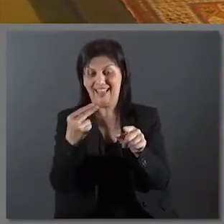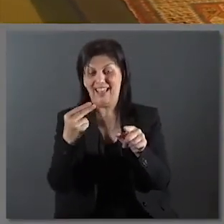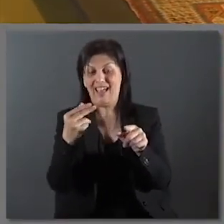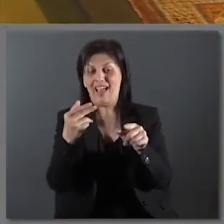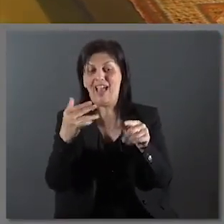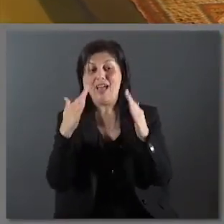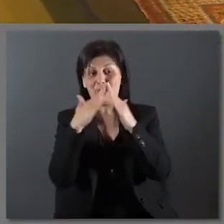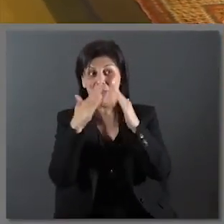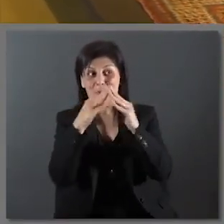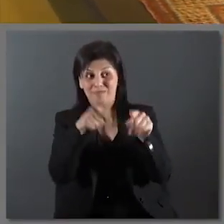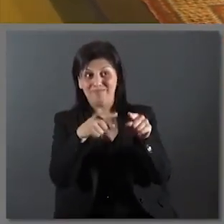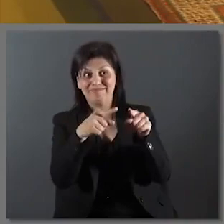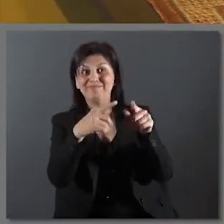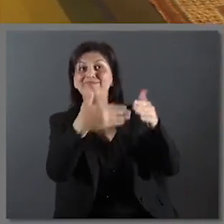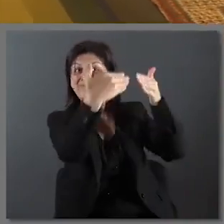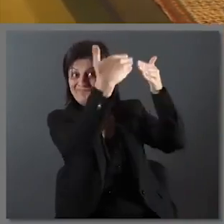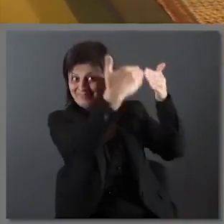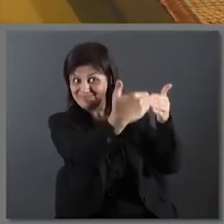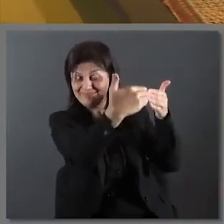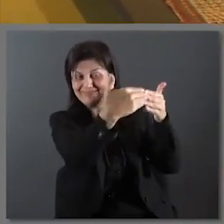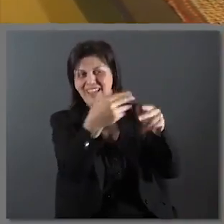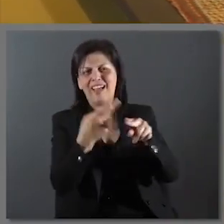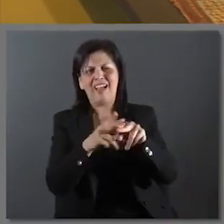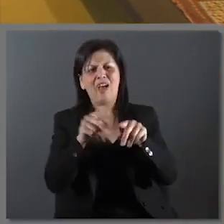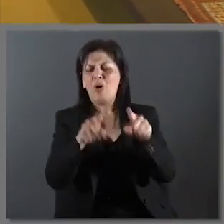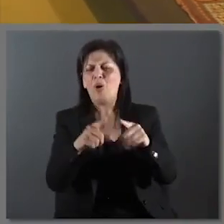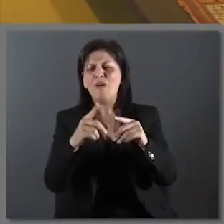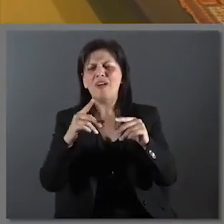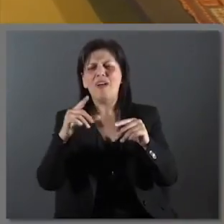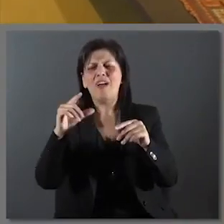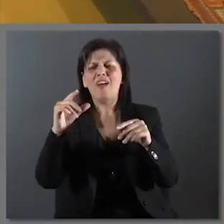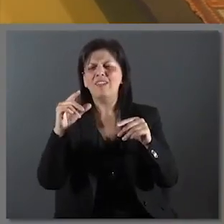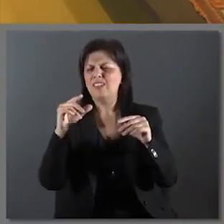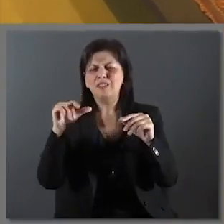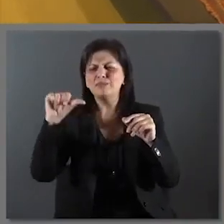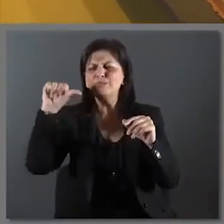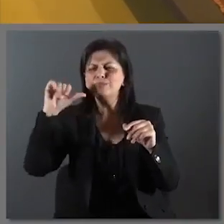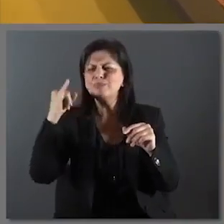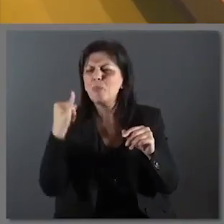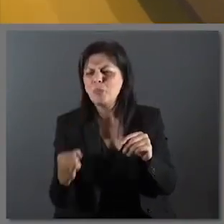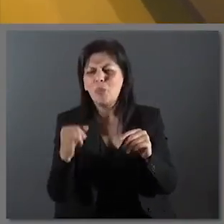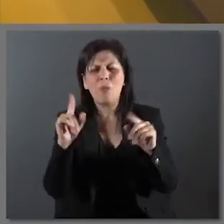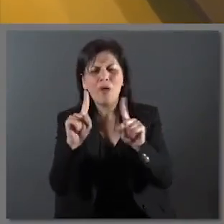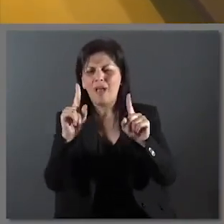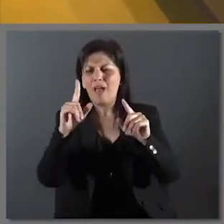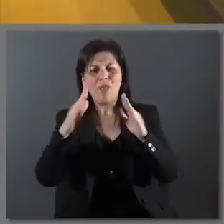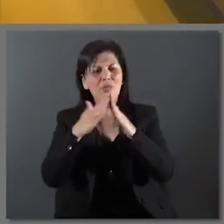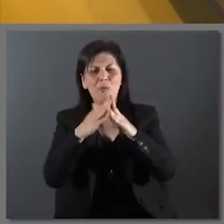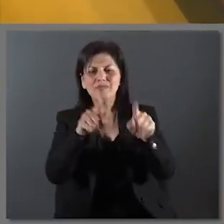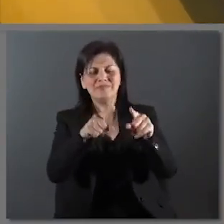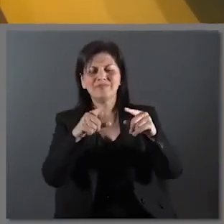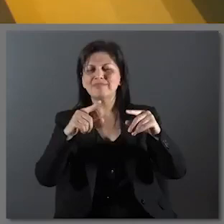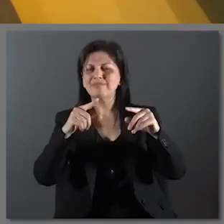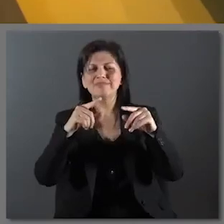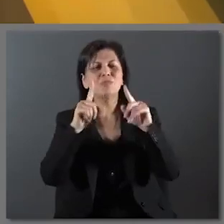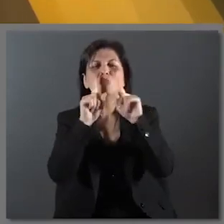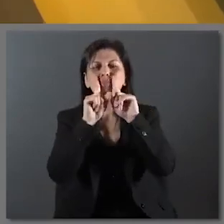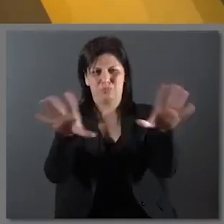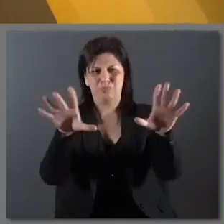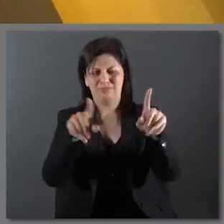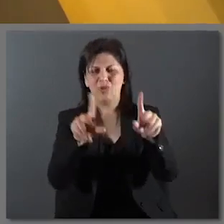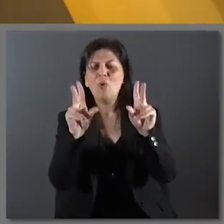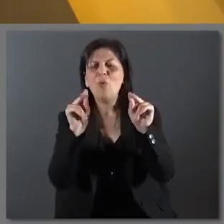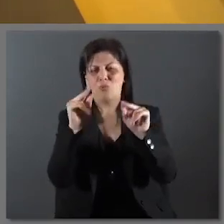bu naxışlı xalça hansı evdən asılardısa, o evə şər qüvvələr qəti şəkildə daxil ola bilməzdi. Yəni,